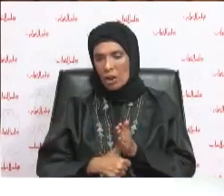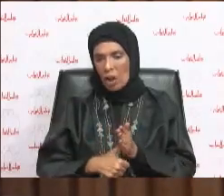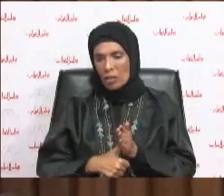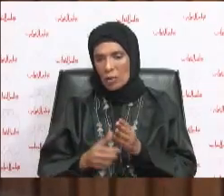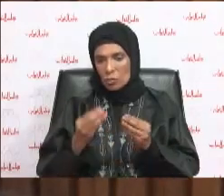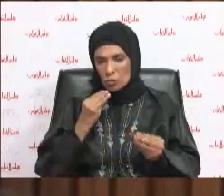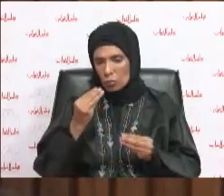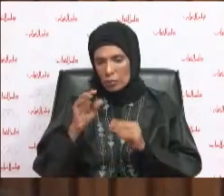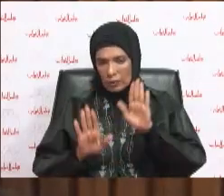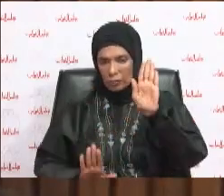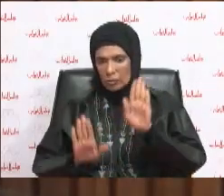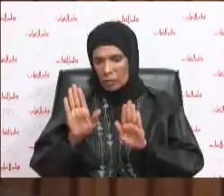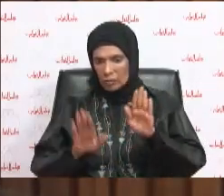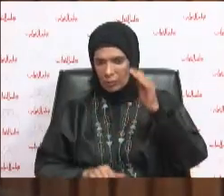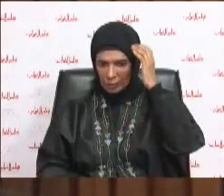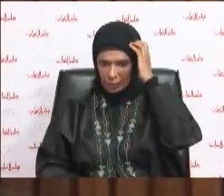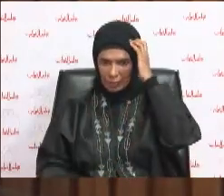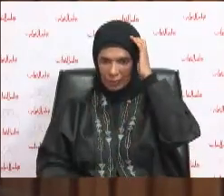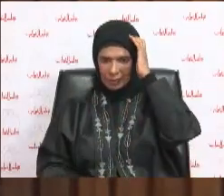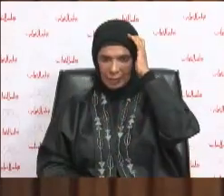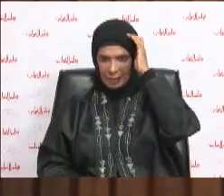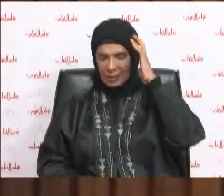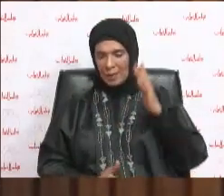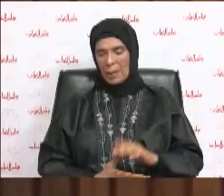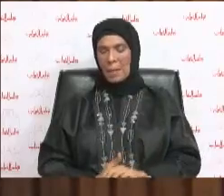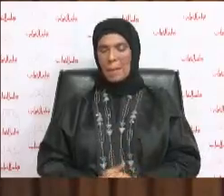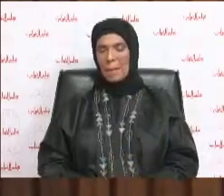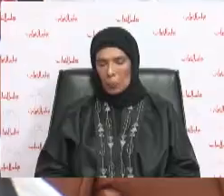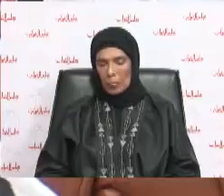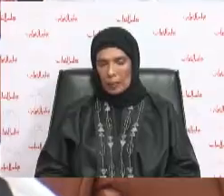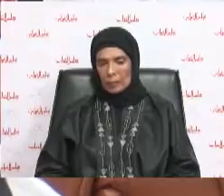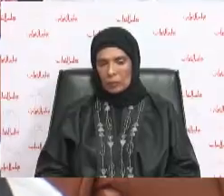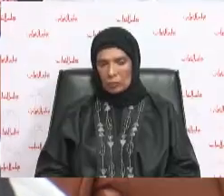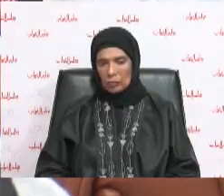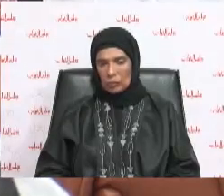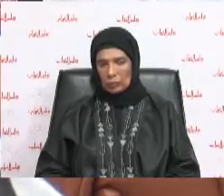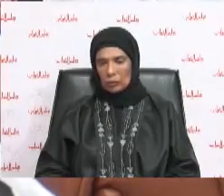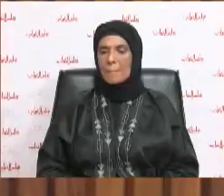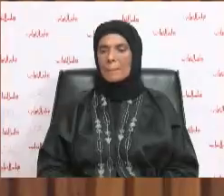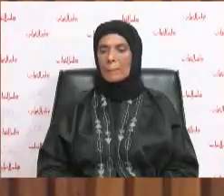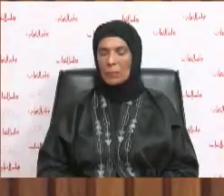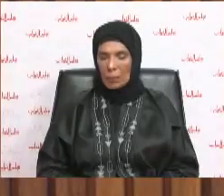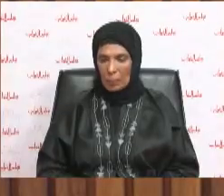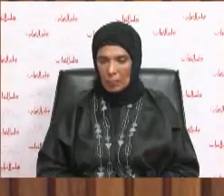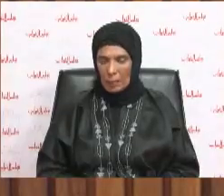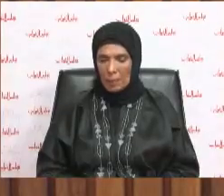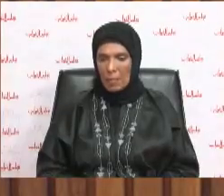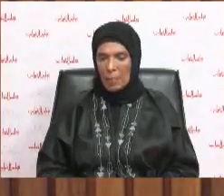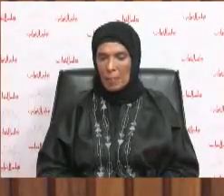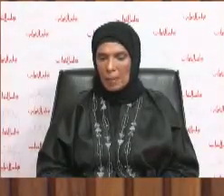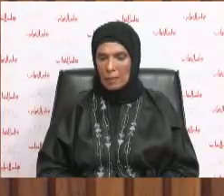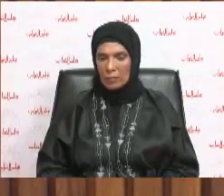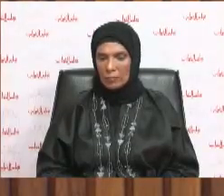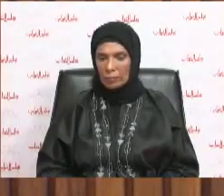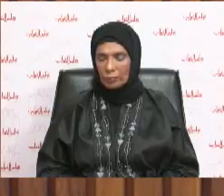لهم، وحتى اليدات بعد يمشوا لهم. جزاك الله خير. شكرا. شكرا أخي محمد. الأخ مقرر اللجنة، توصية اللجنة لو سمحت. بالتوصية،